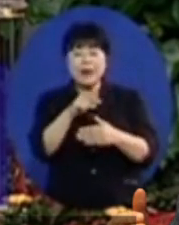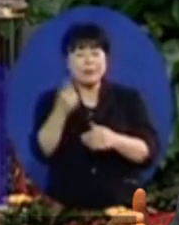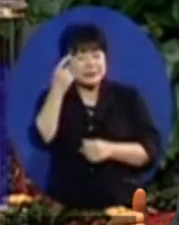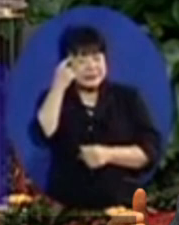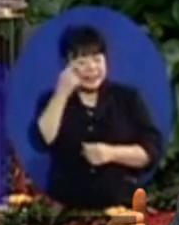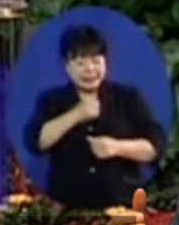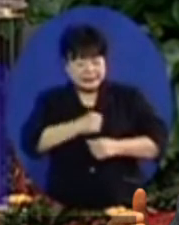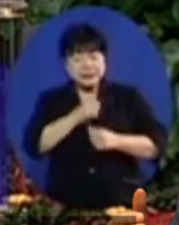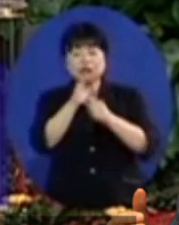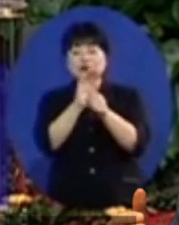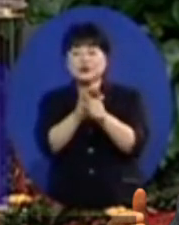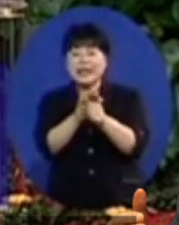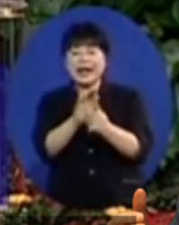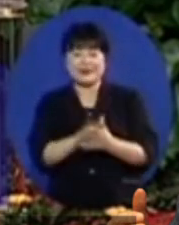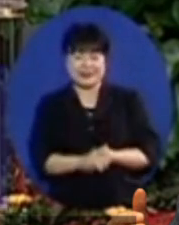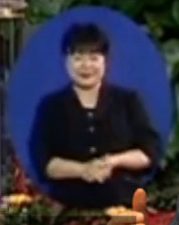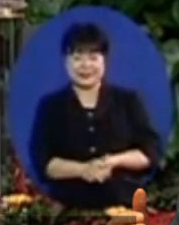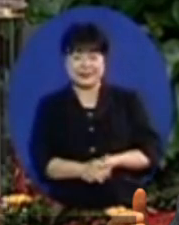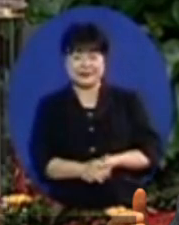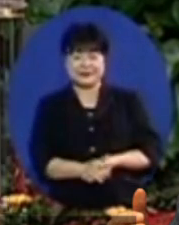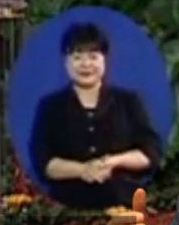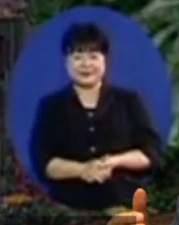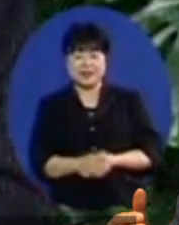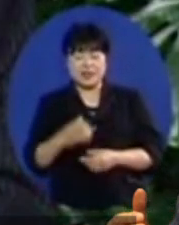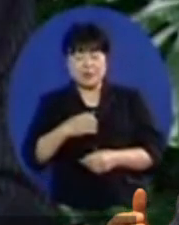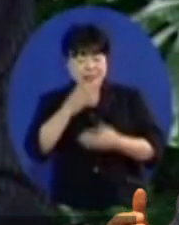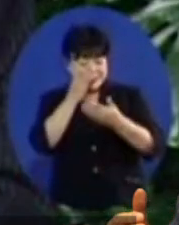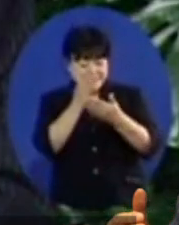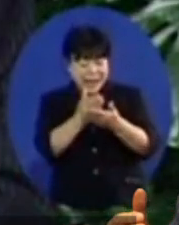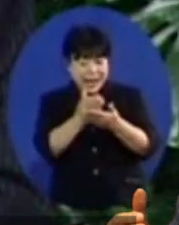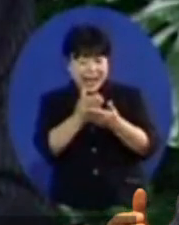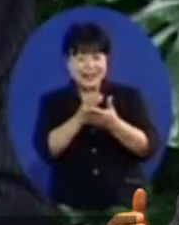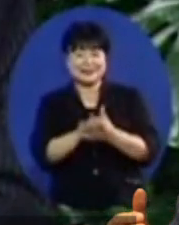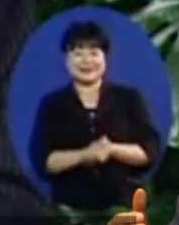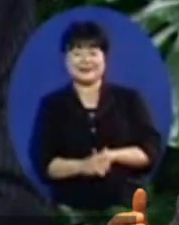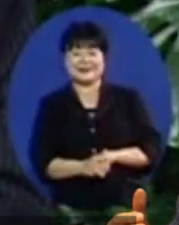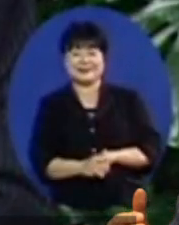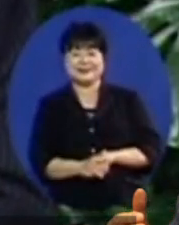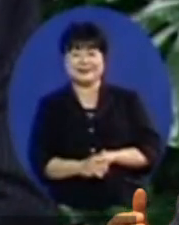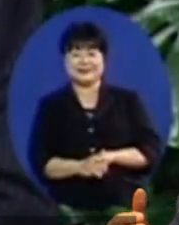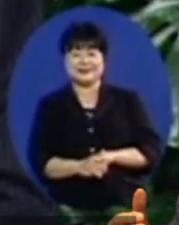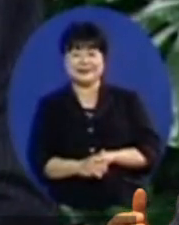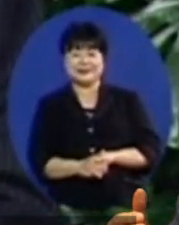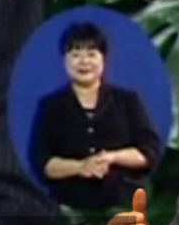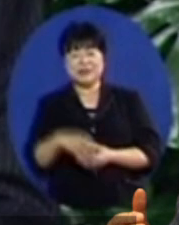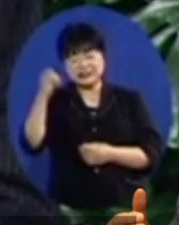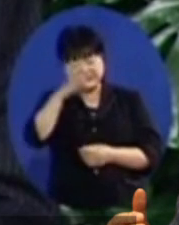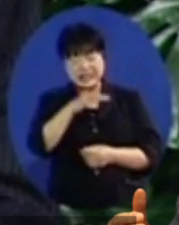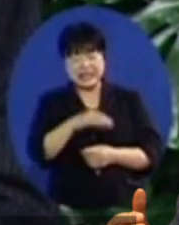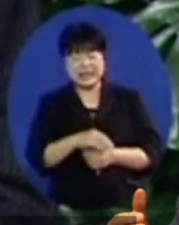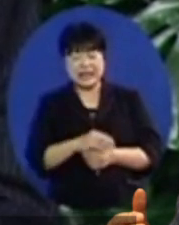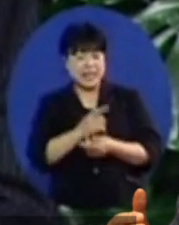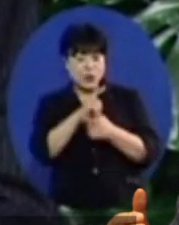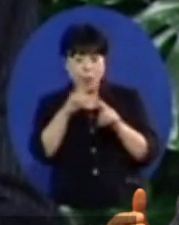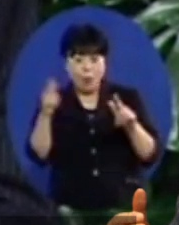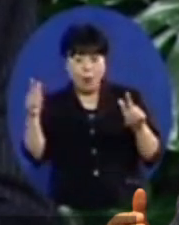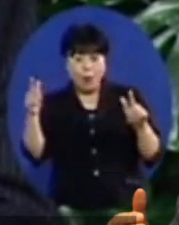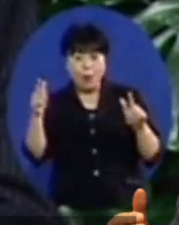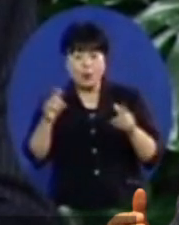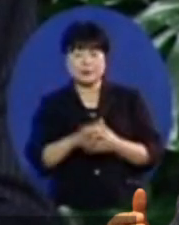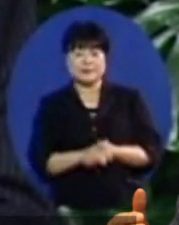생각을 지키시리라. 염려를 하지 말라는 것입니다. 우리가 그냥 염려하지 말라면